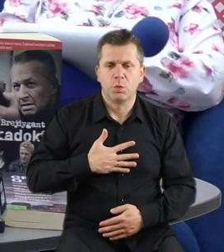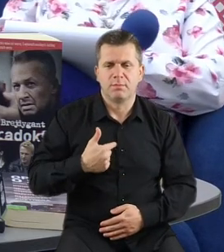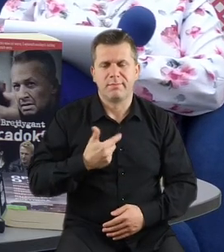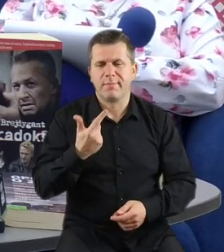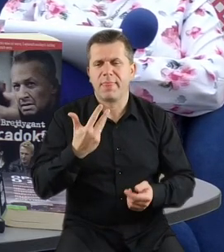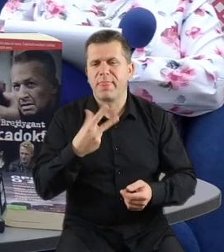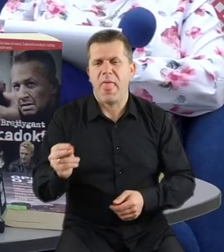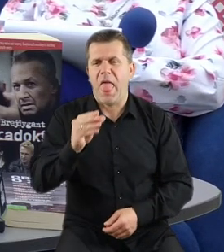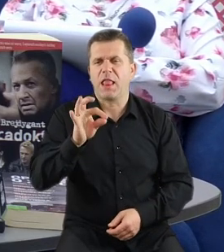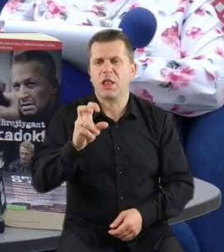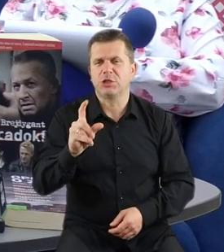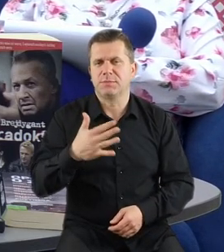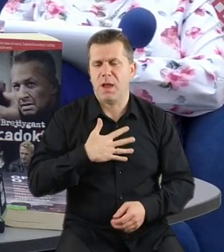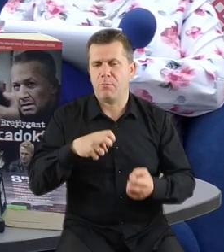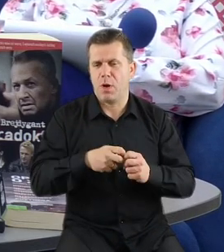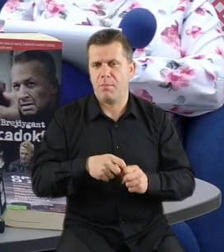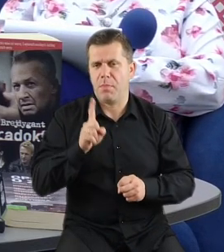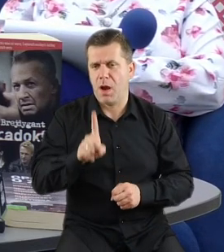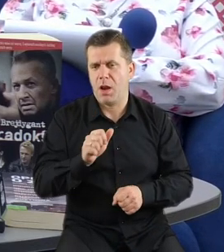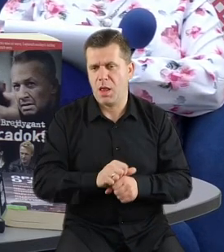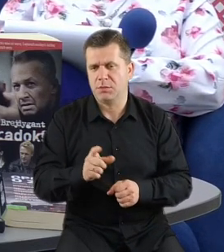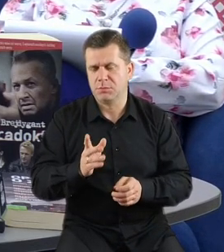rodzaj etycznego problemu, no ale są świeżo po